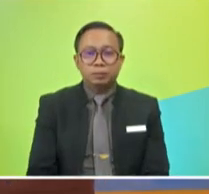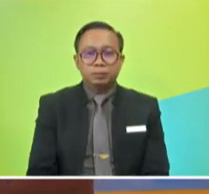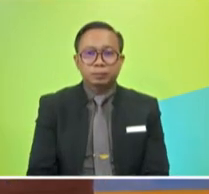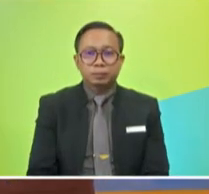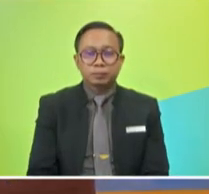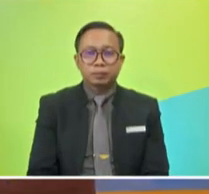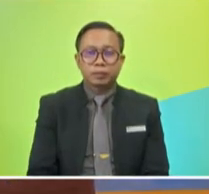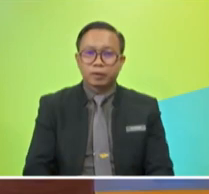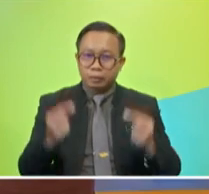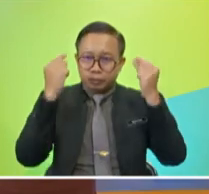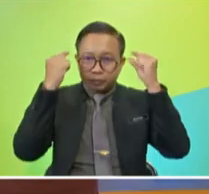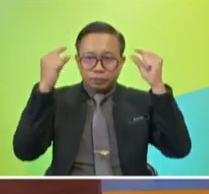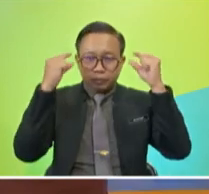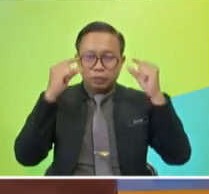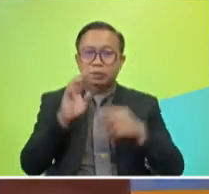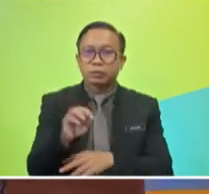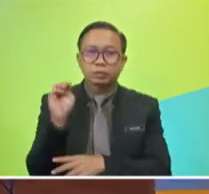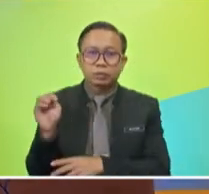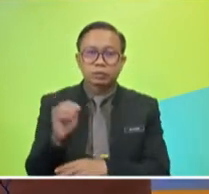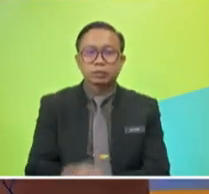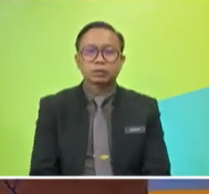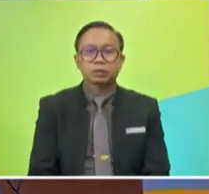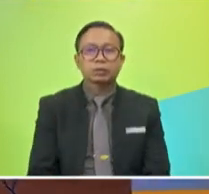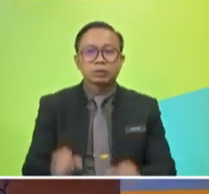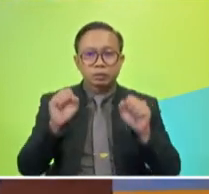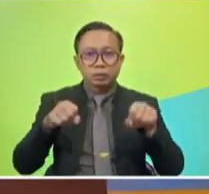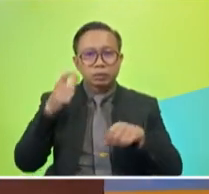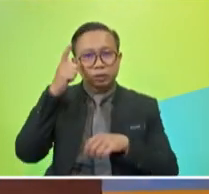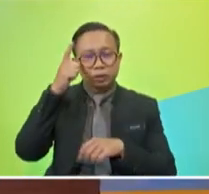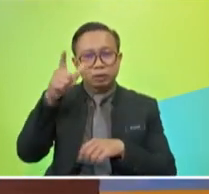guru-guru atau murid-murid murid